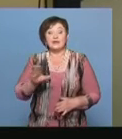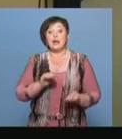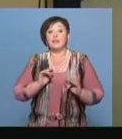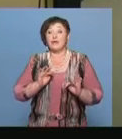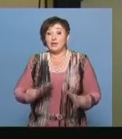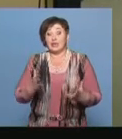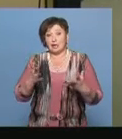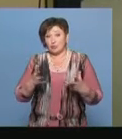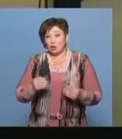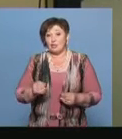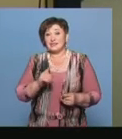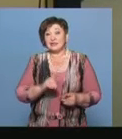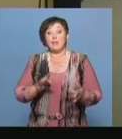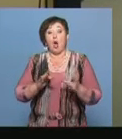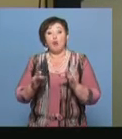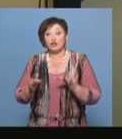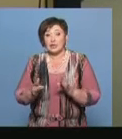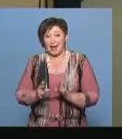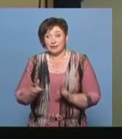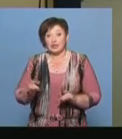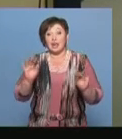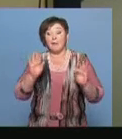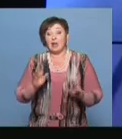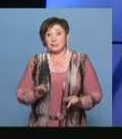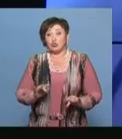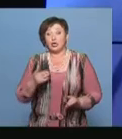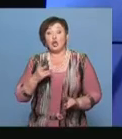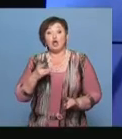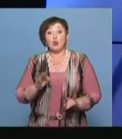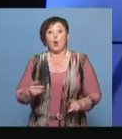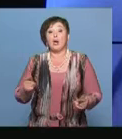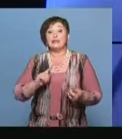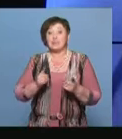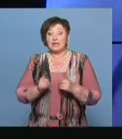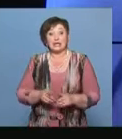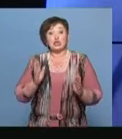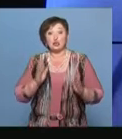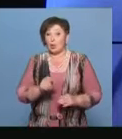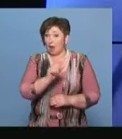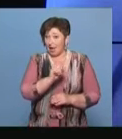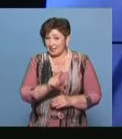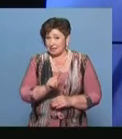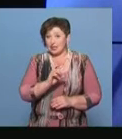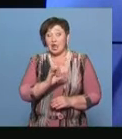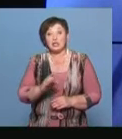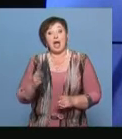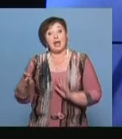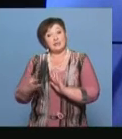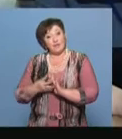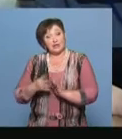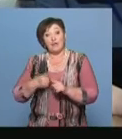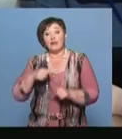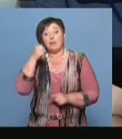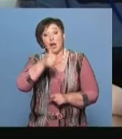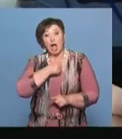экзамена оборудуют системами подавления сигнала, глушилками, но главное изменение коснется не 11-х, а 9-х классов. В этом году они